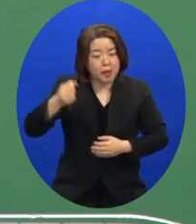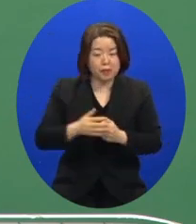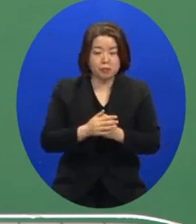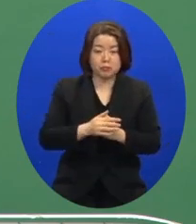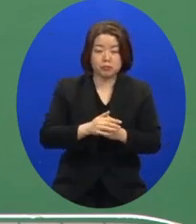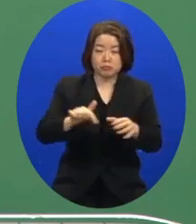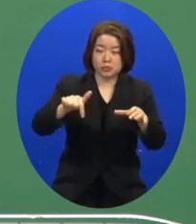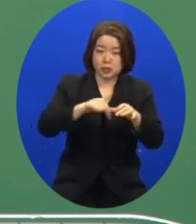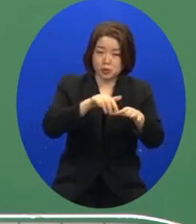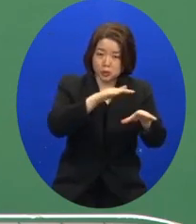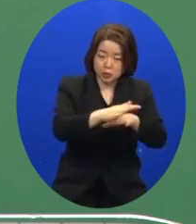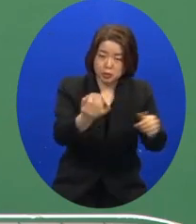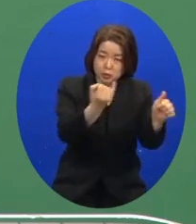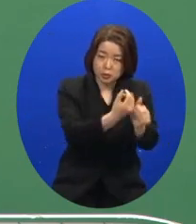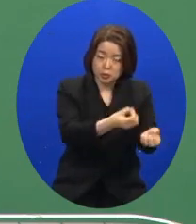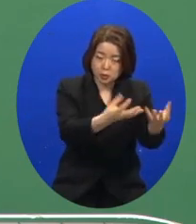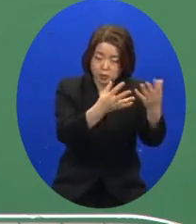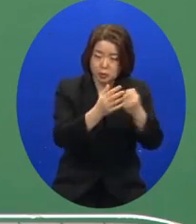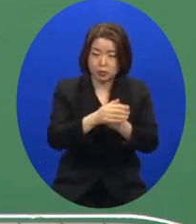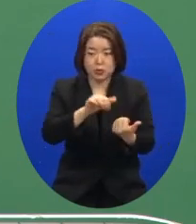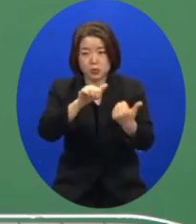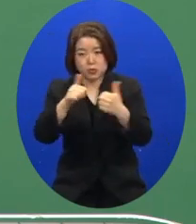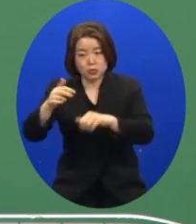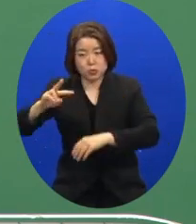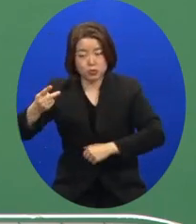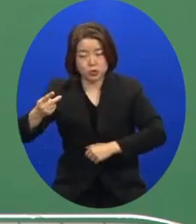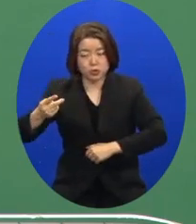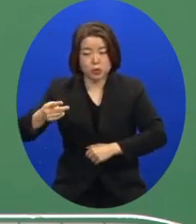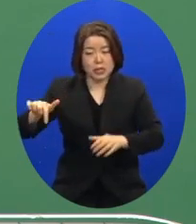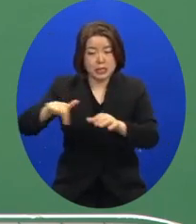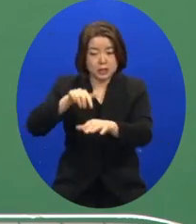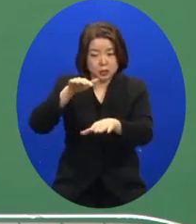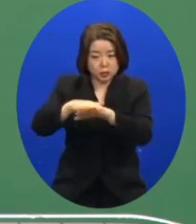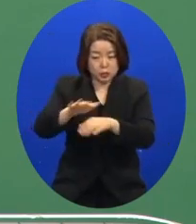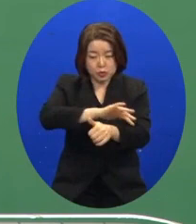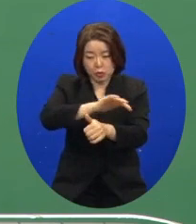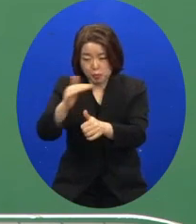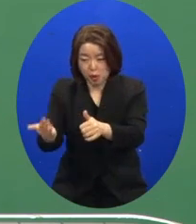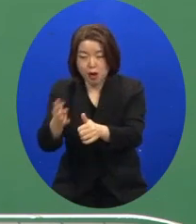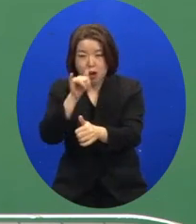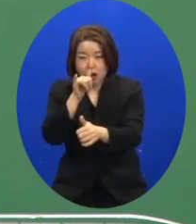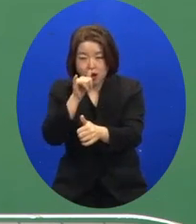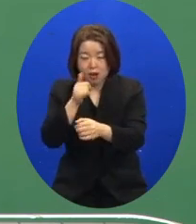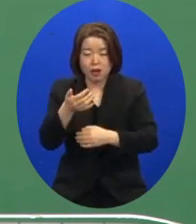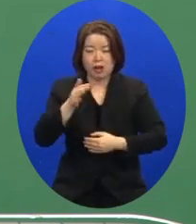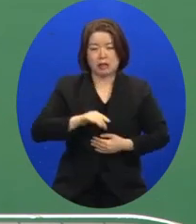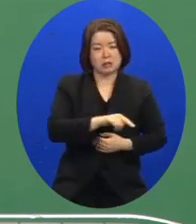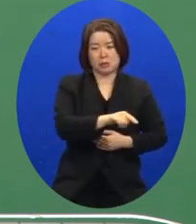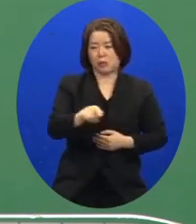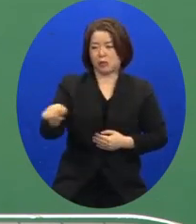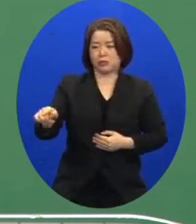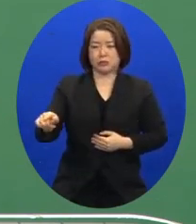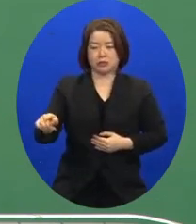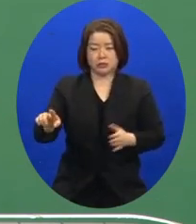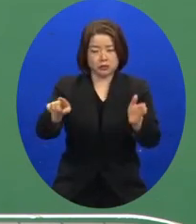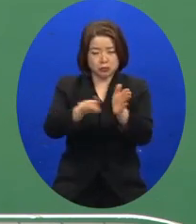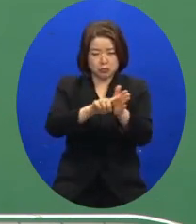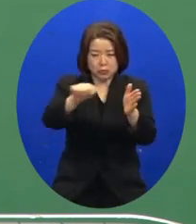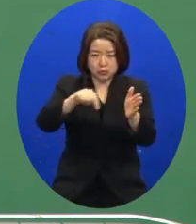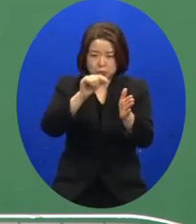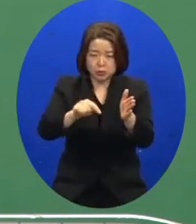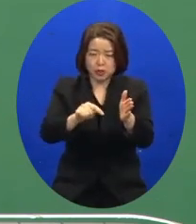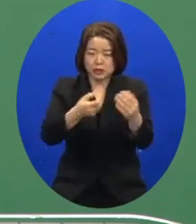하고 죽어서도 기독교인으로 묻힌다. 그러나 그들의 신앙에는 싸움이 전혀 보이지